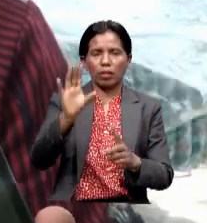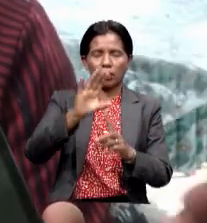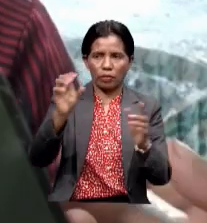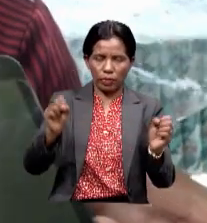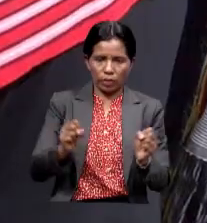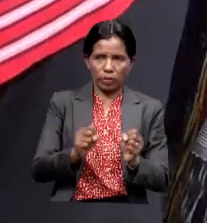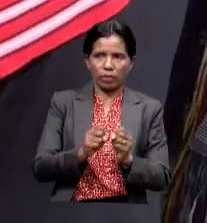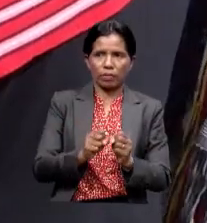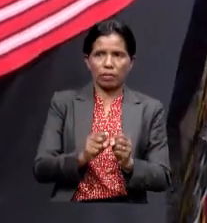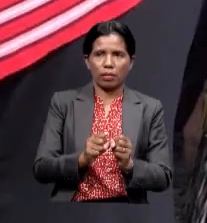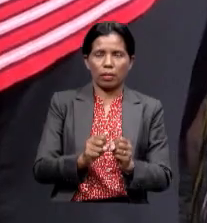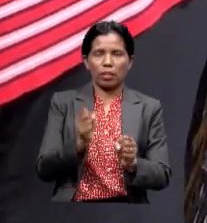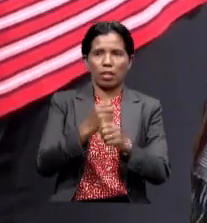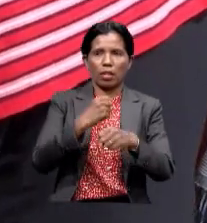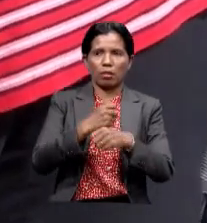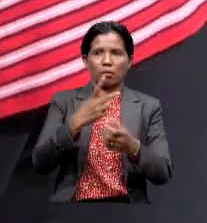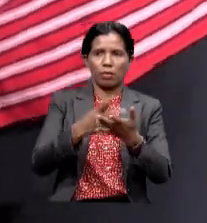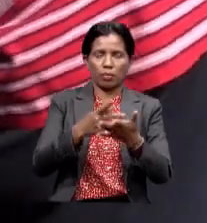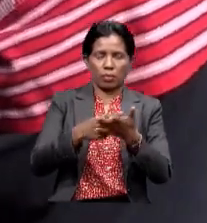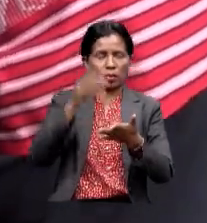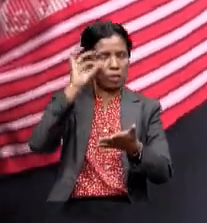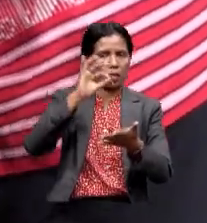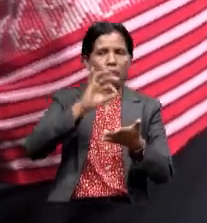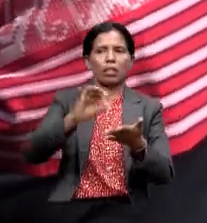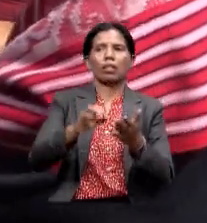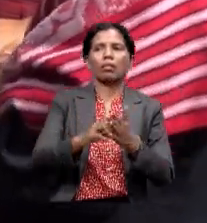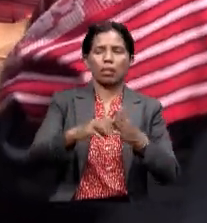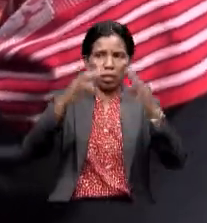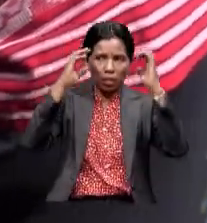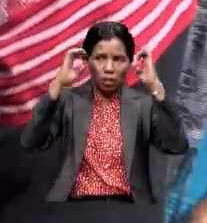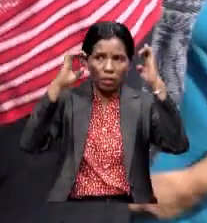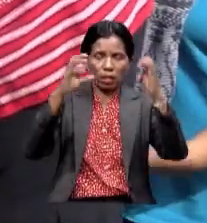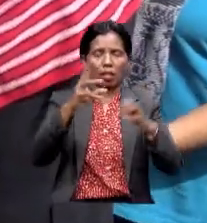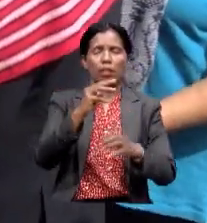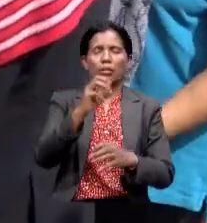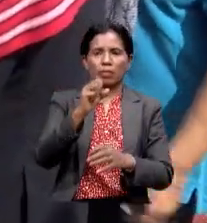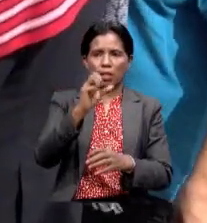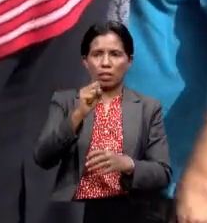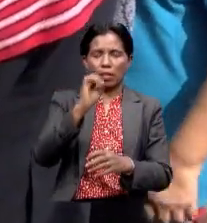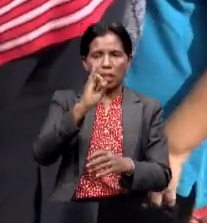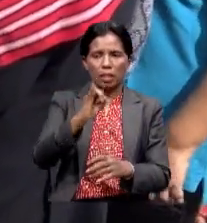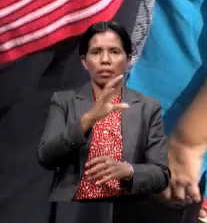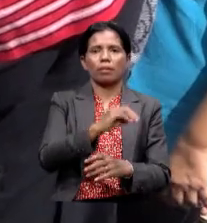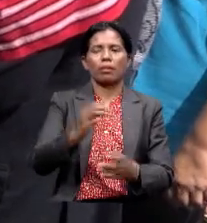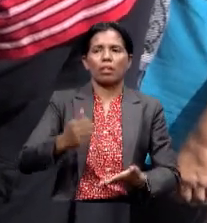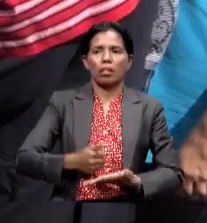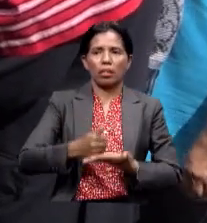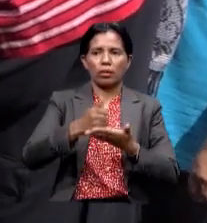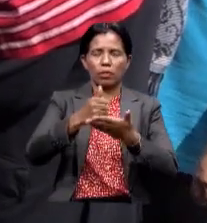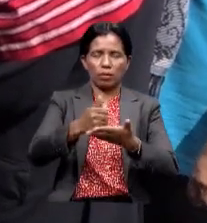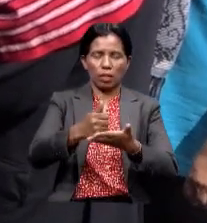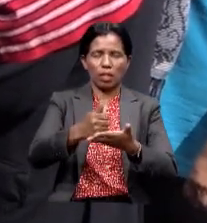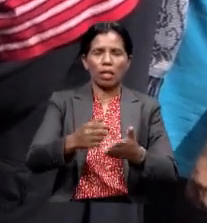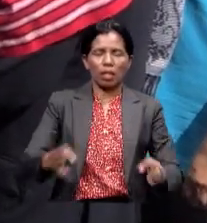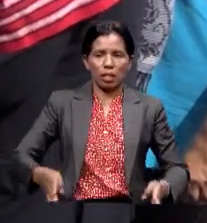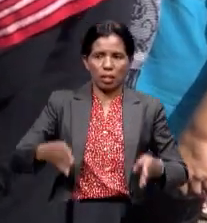tu halo proposta maya secretário regional da educação solidariedade social para bele apoio cadeira da bania par